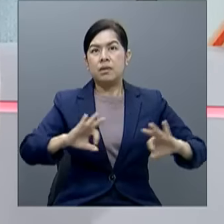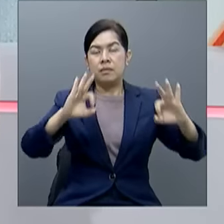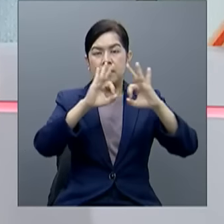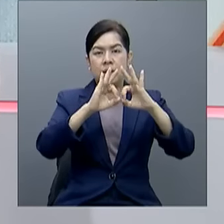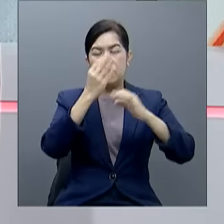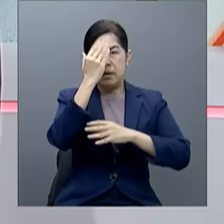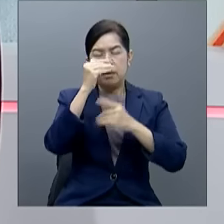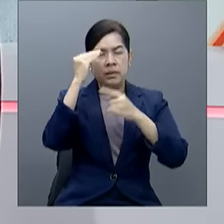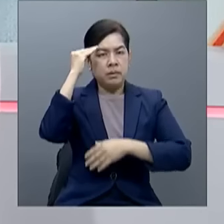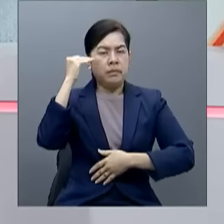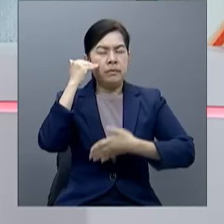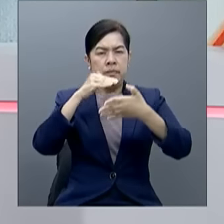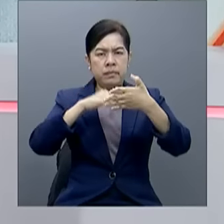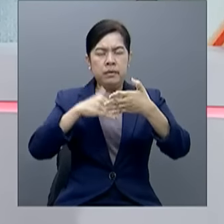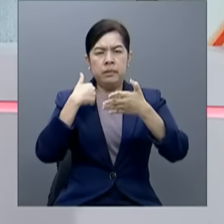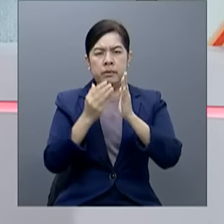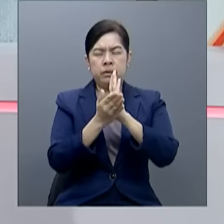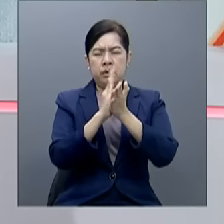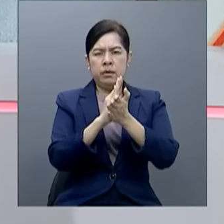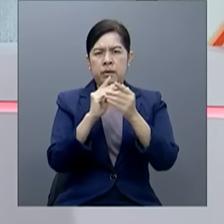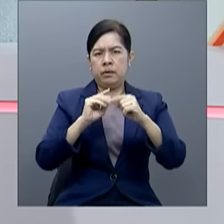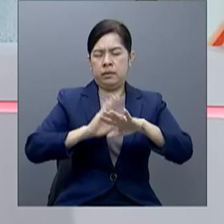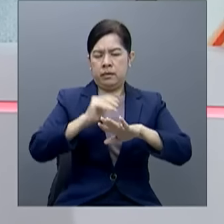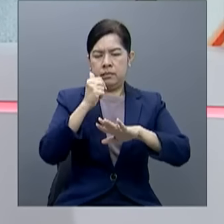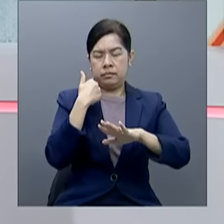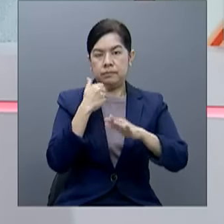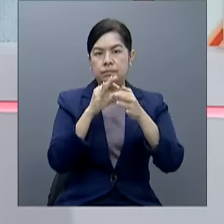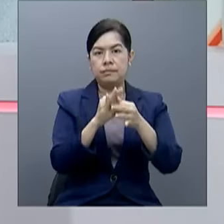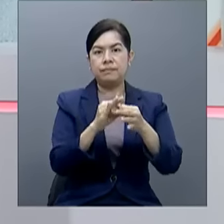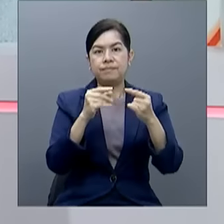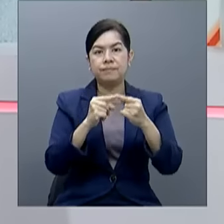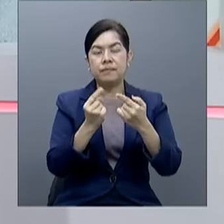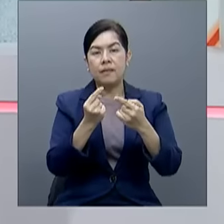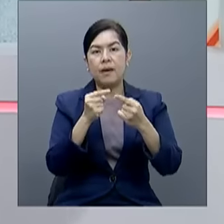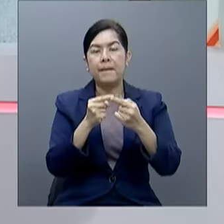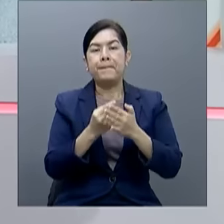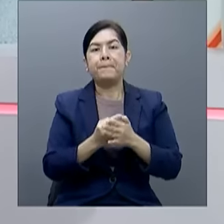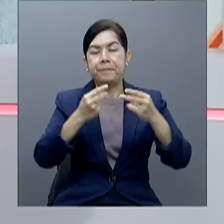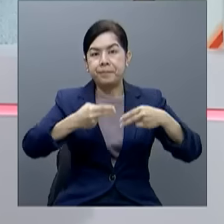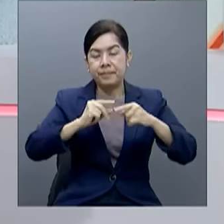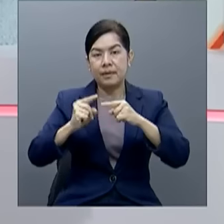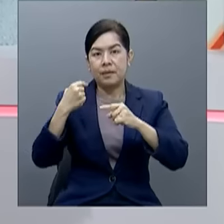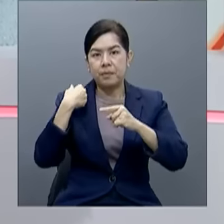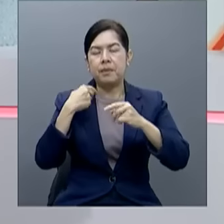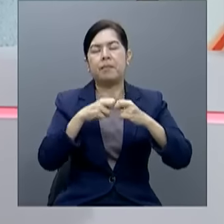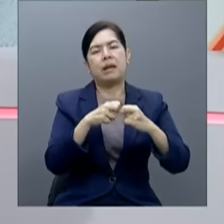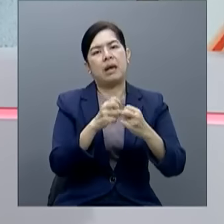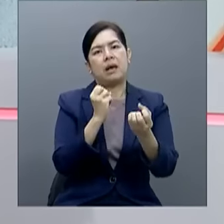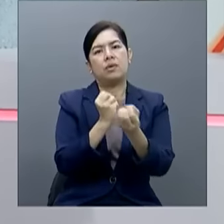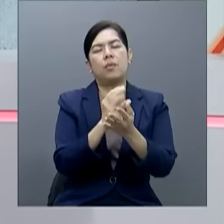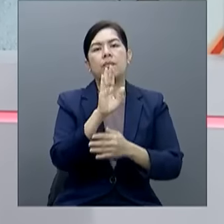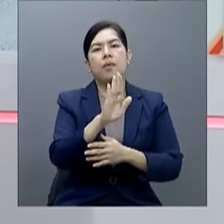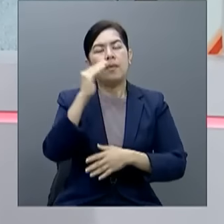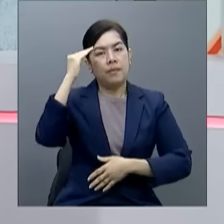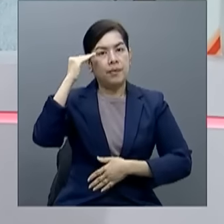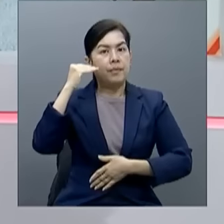พัฒนาขีดความสามารถด้านอาวุธของตัวเองอย่างไม่หยุดหย่อนนั่นก็คือภัยคุกคามจากเกาหลีเหนือค่ะโดยเฉพาะอย่างยิ่งภัยคุกคามจากอาวุธนิ